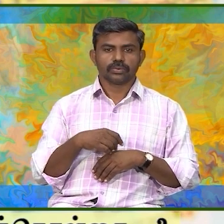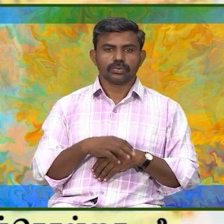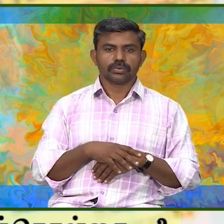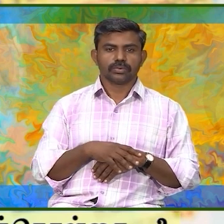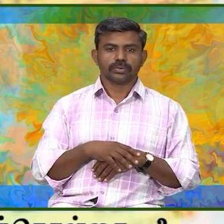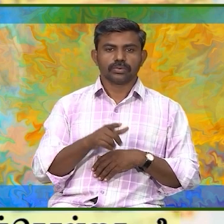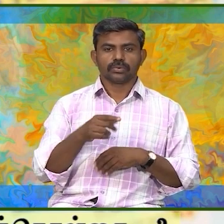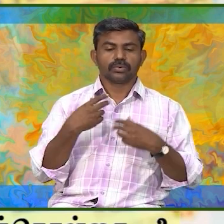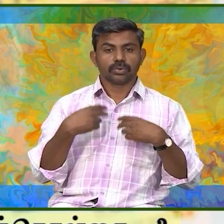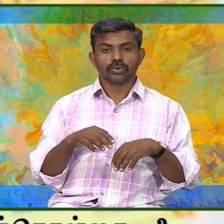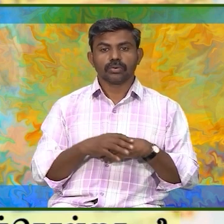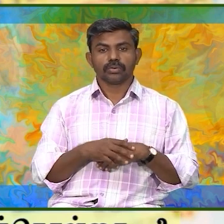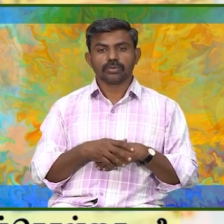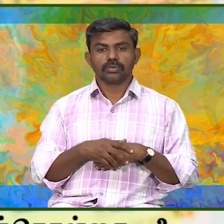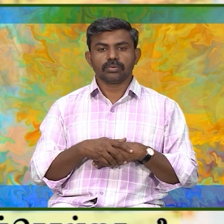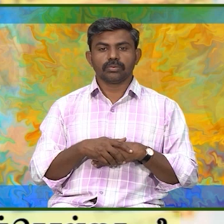இருக்கக்கூடாது. ஒரு கொள்கை வச்சுருப்பாங்க.